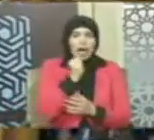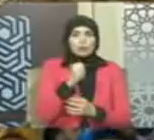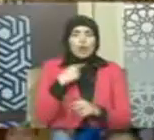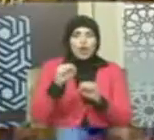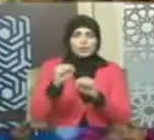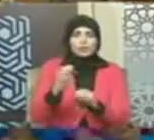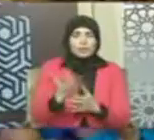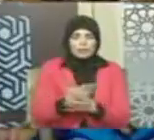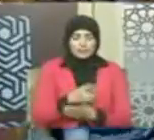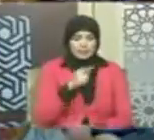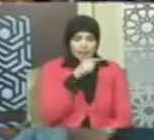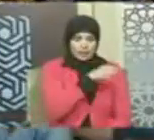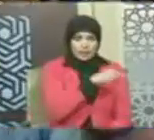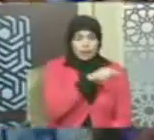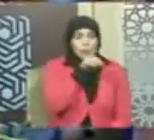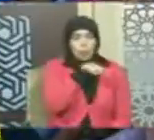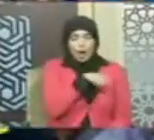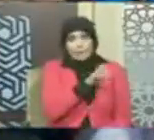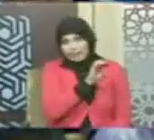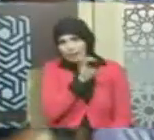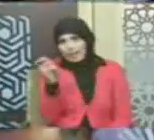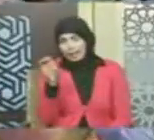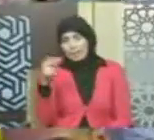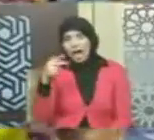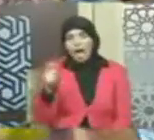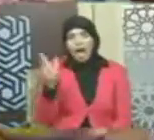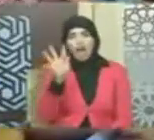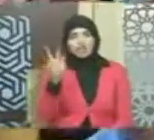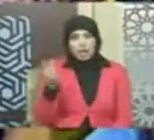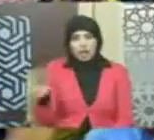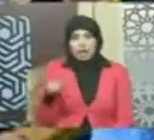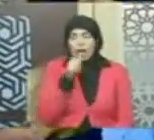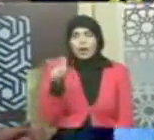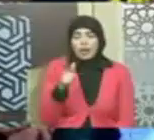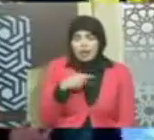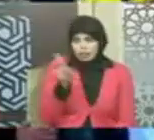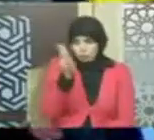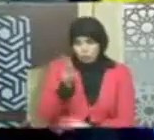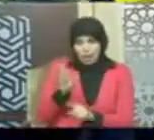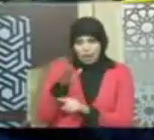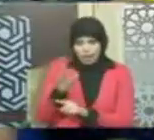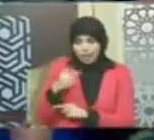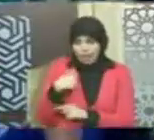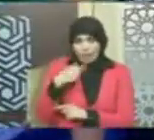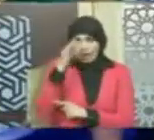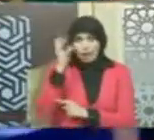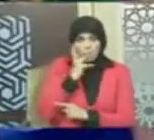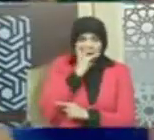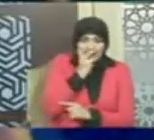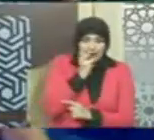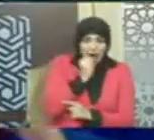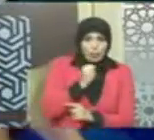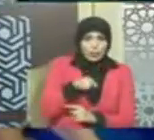ألا أستحي، ألا أستحي من رجل تستحي منه